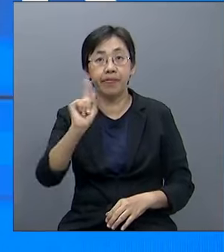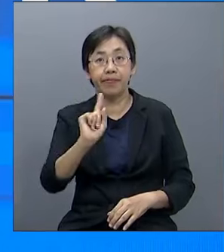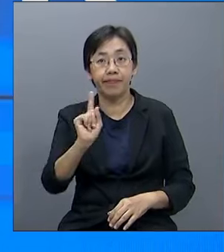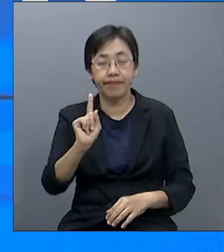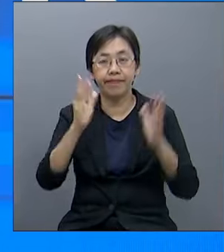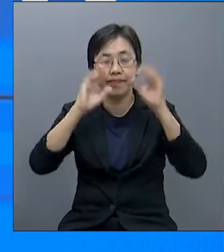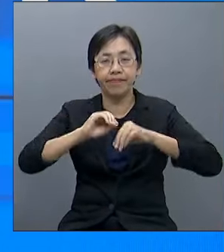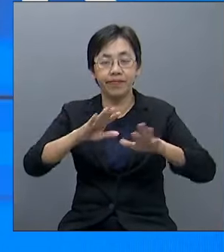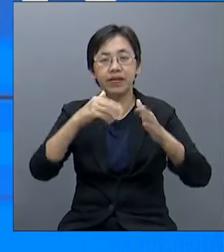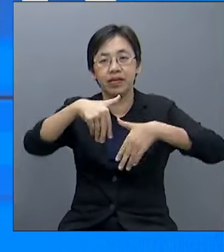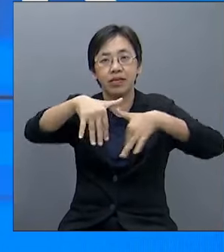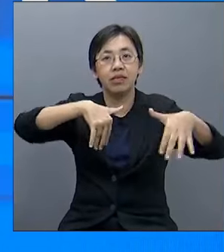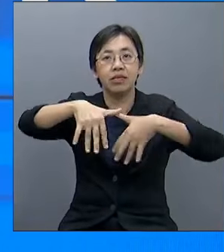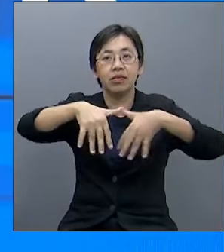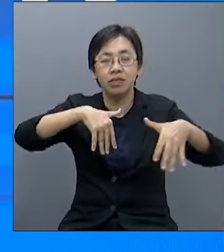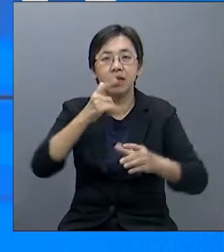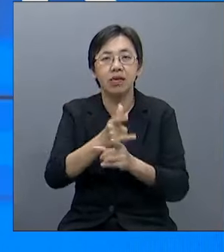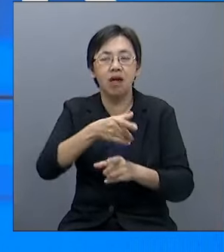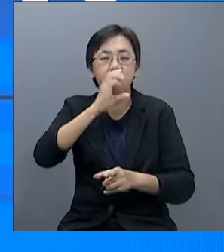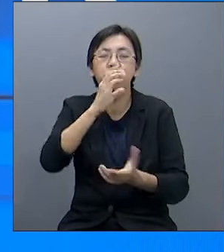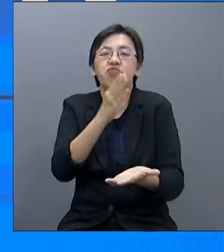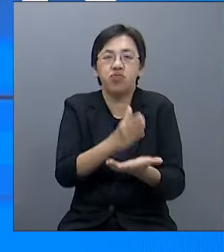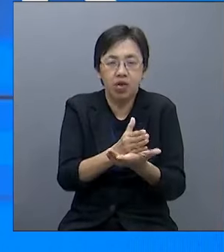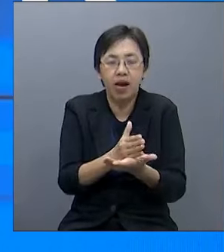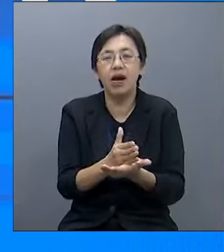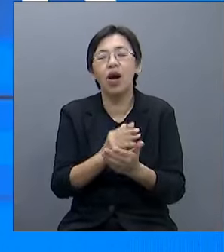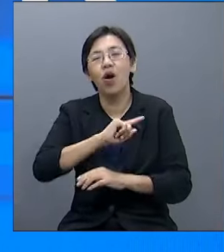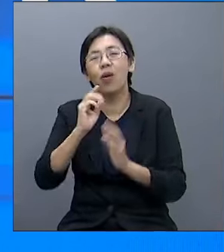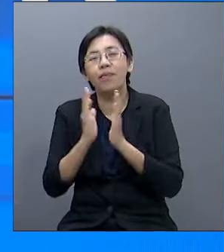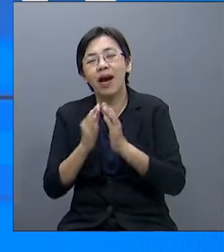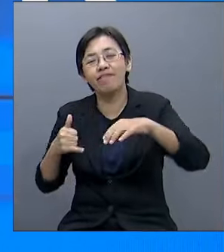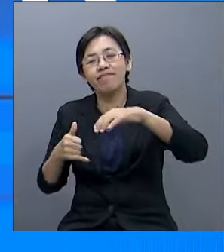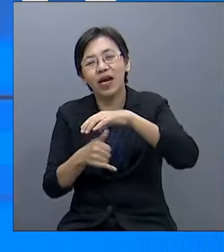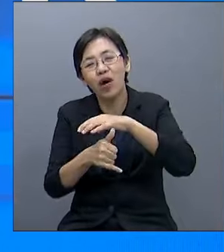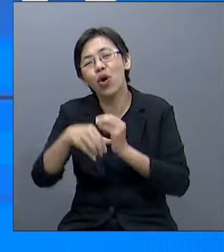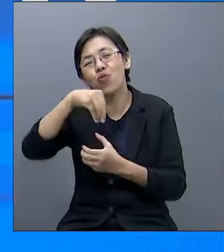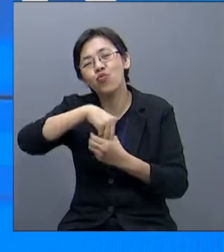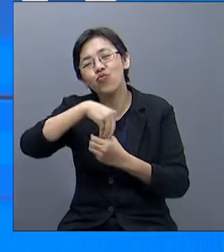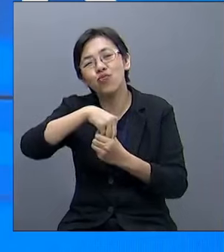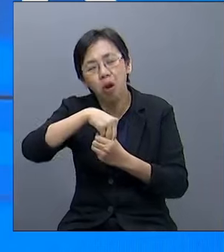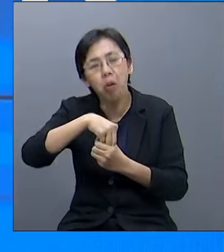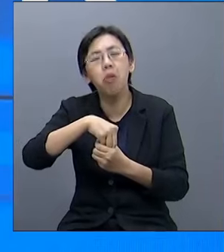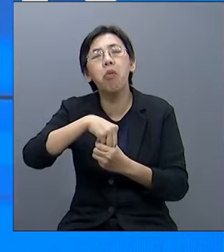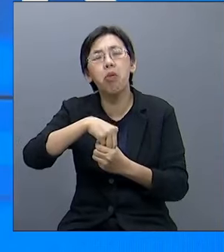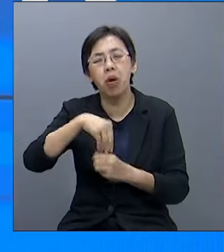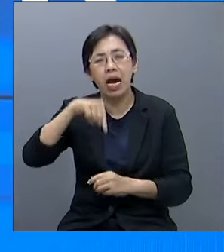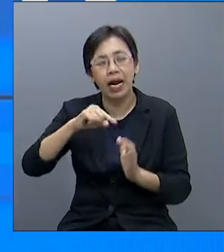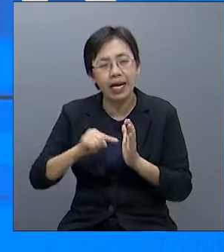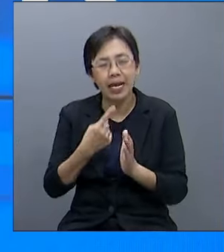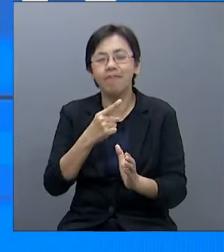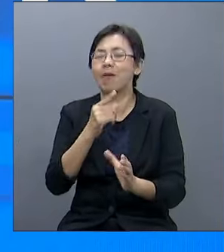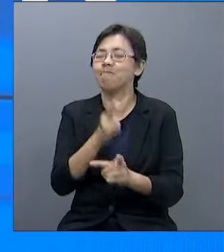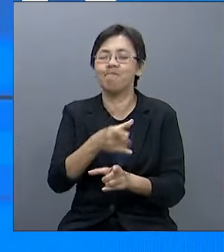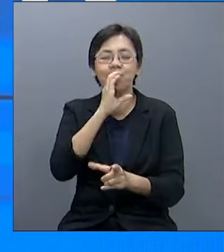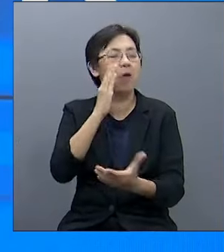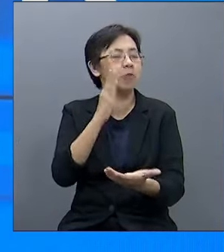งค์ค่ะให้คนในชุมชนงดเหล้าเข้าพรรษาใช้ช่วงเข้าพรรษานั้นเป็นจุดเริ่มต้นแต่ความเข้าใจในวันนี้มันถูกเปลี่ยนไปใน